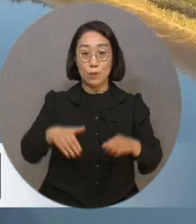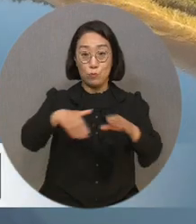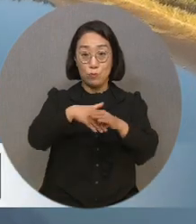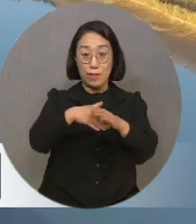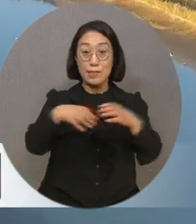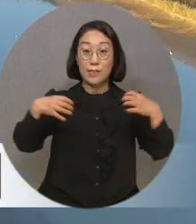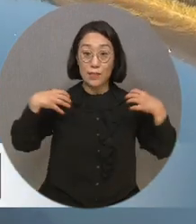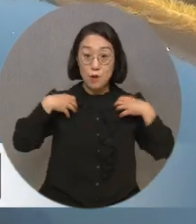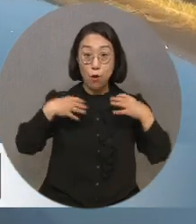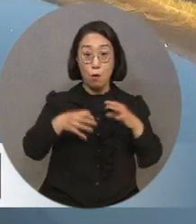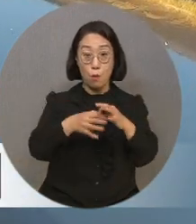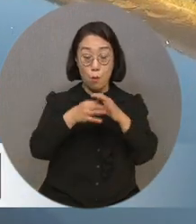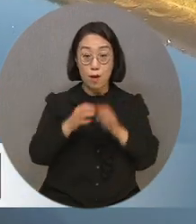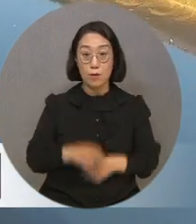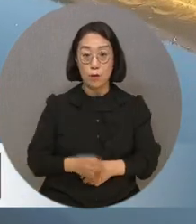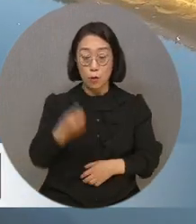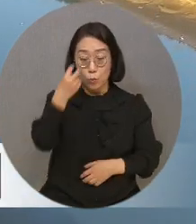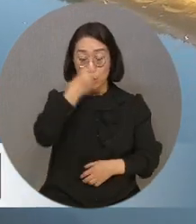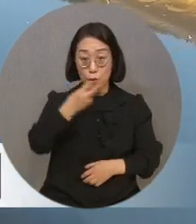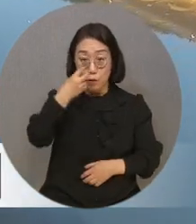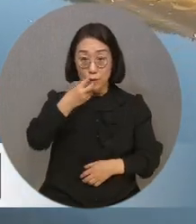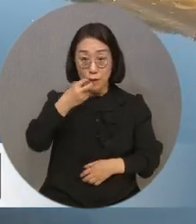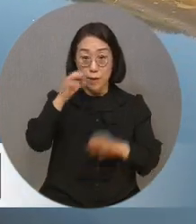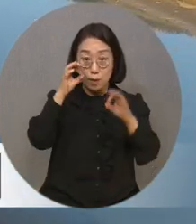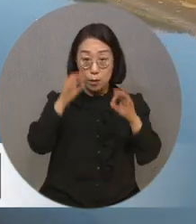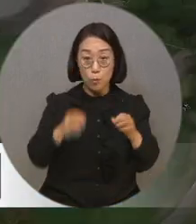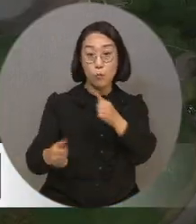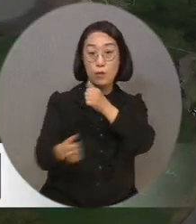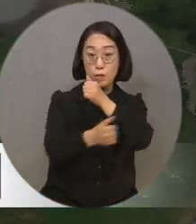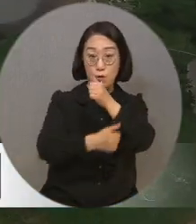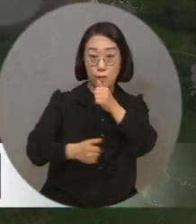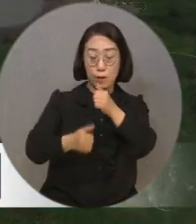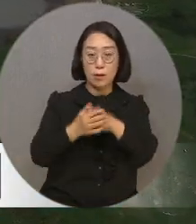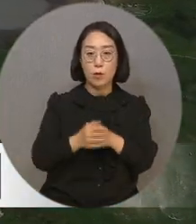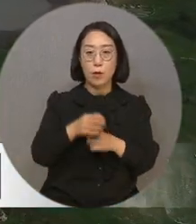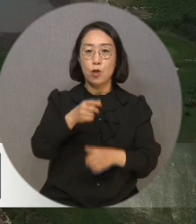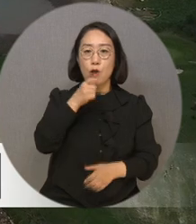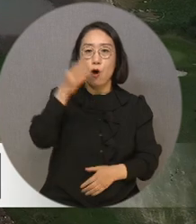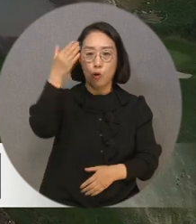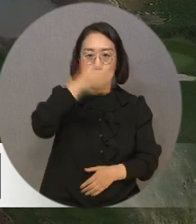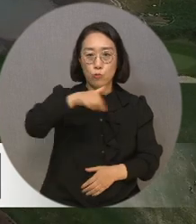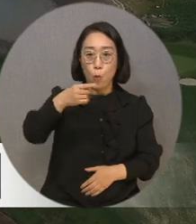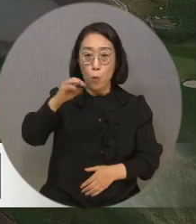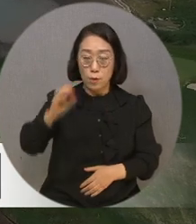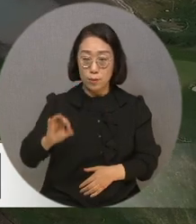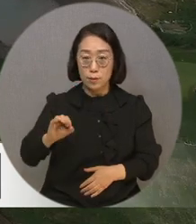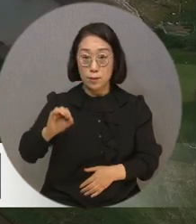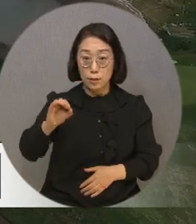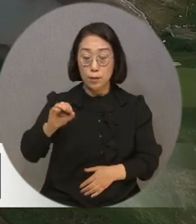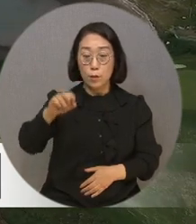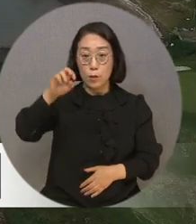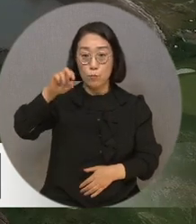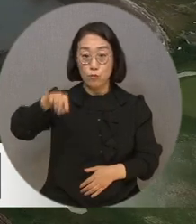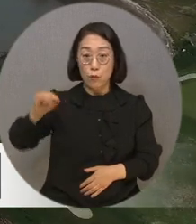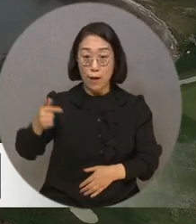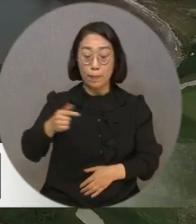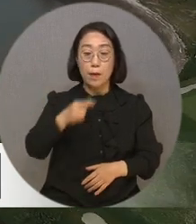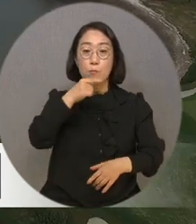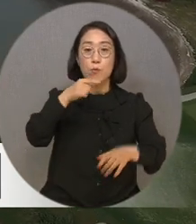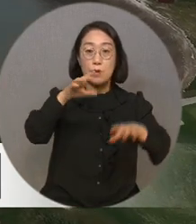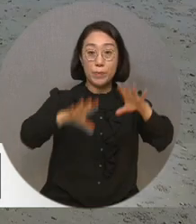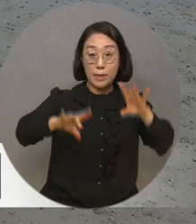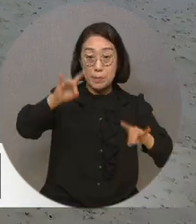문화재청에서 주관하는 문화재위원회 세계유산분과 심의에서 여수, 고흥, 무안 갯벌이 한국의